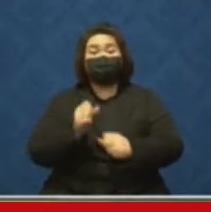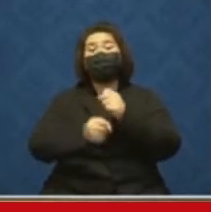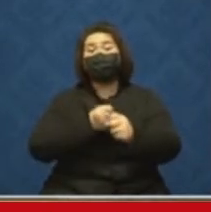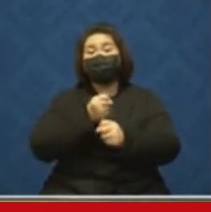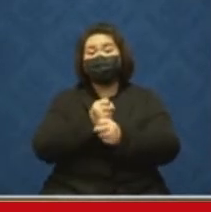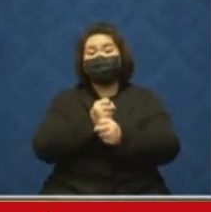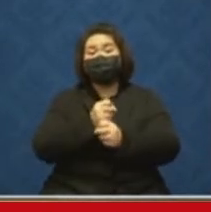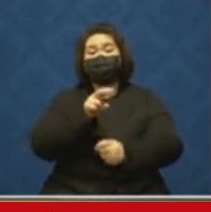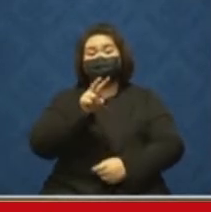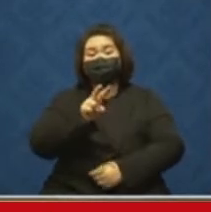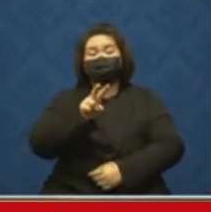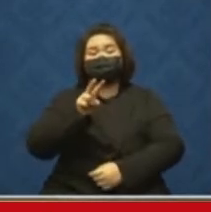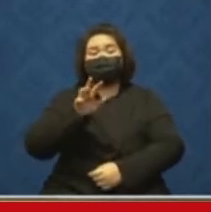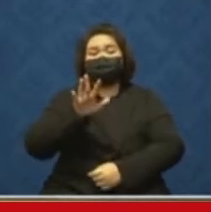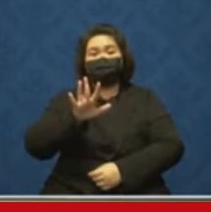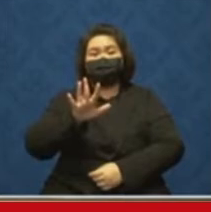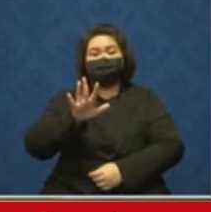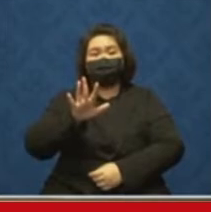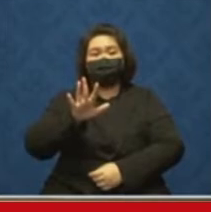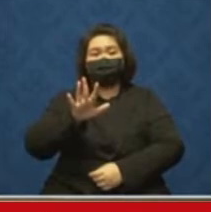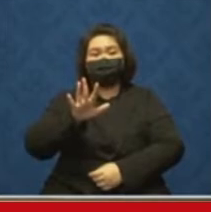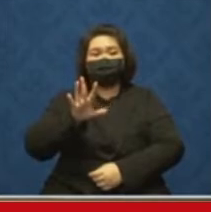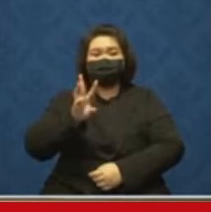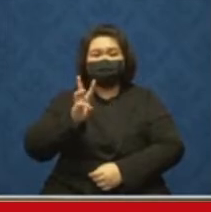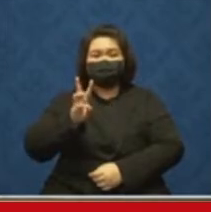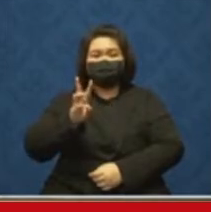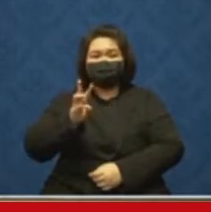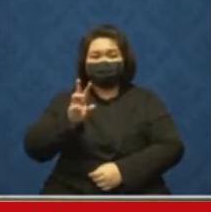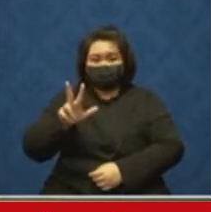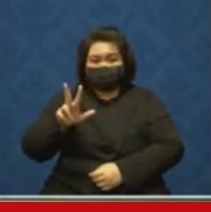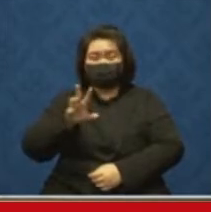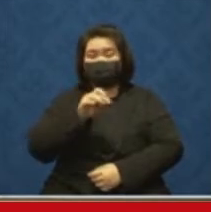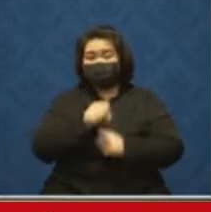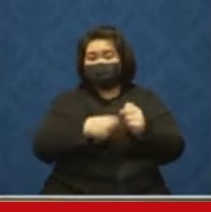2563